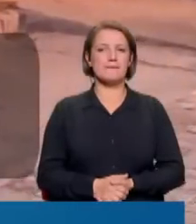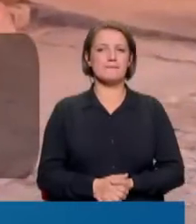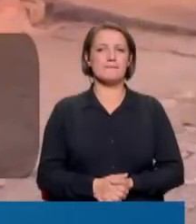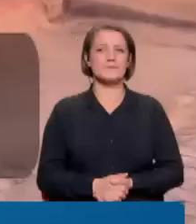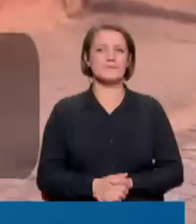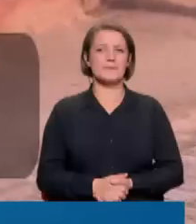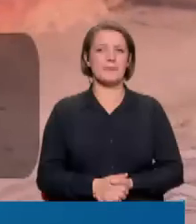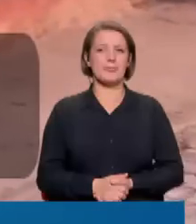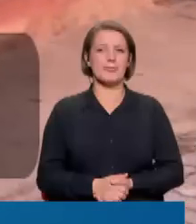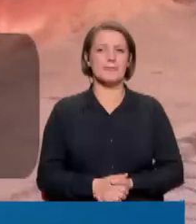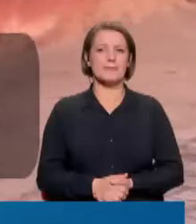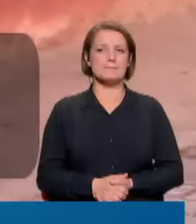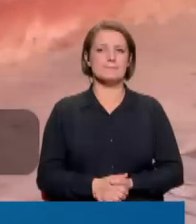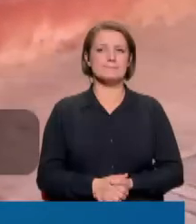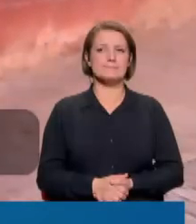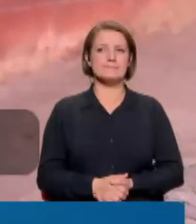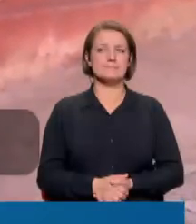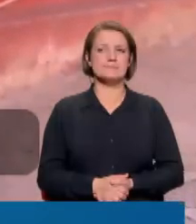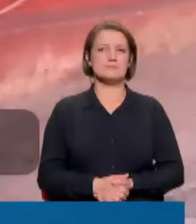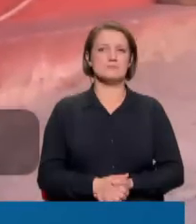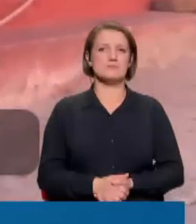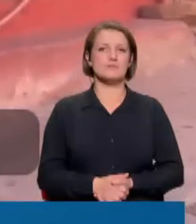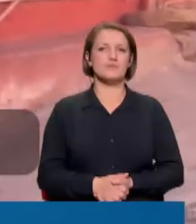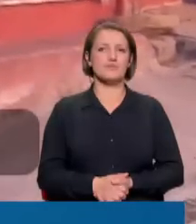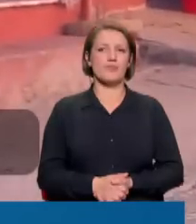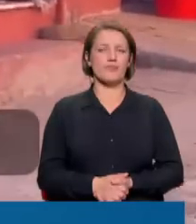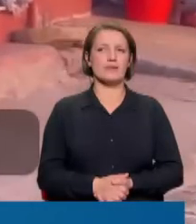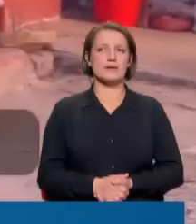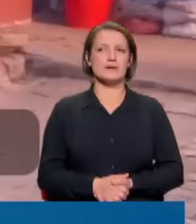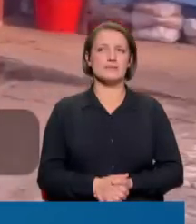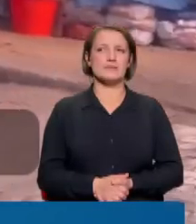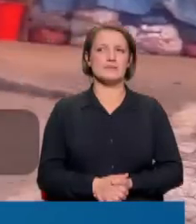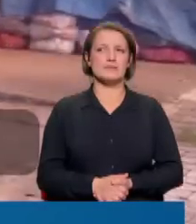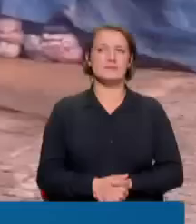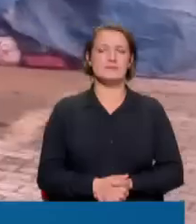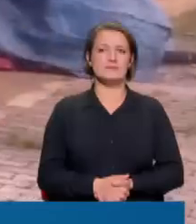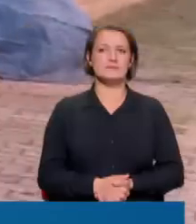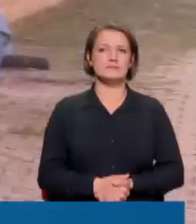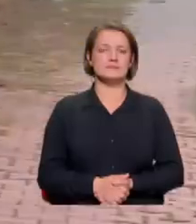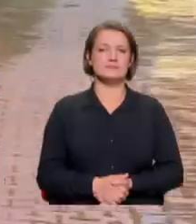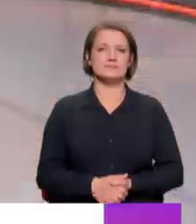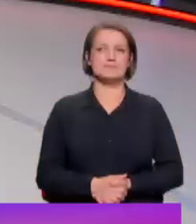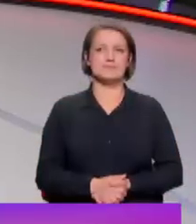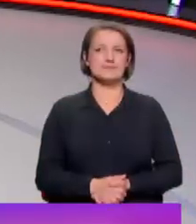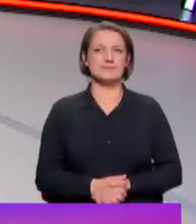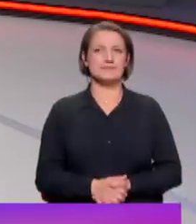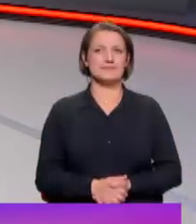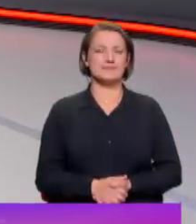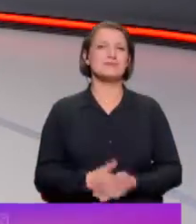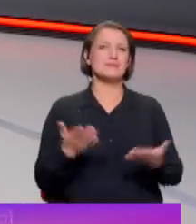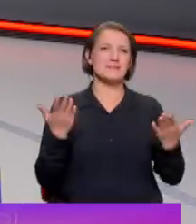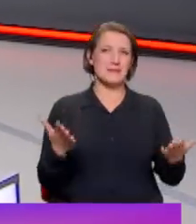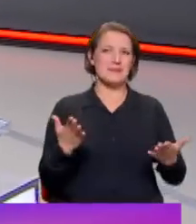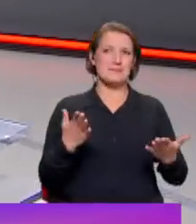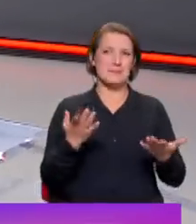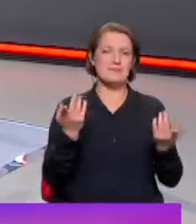bekliyor yok gel gel bak bak bak bak bak Tabii ki